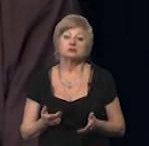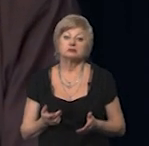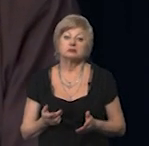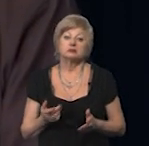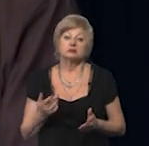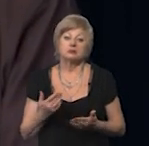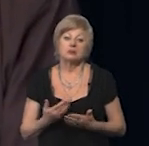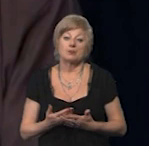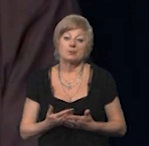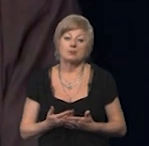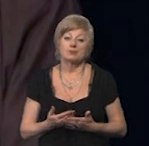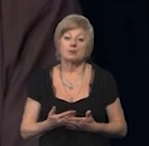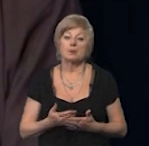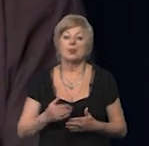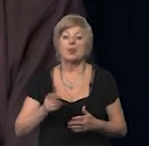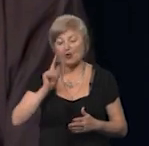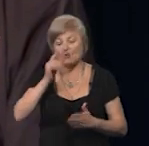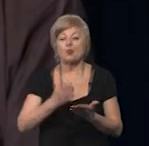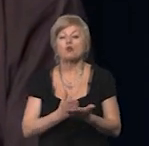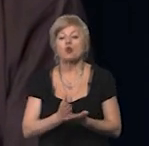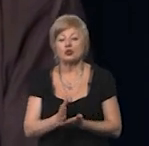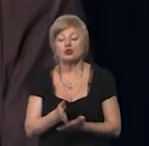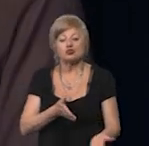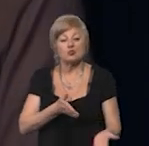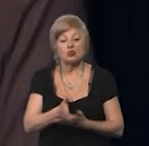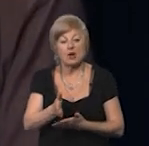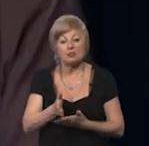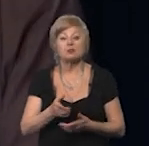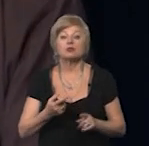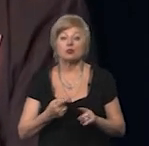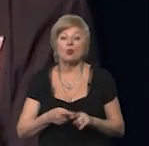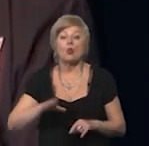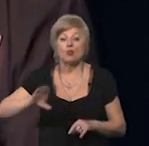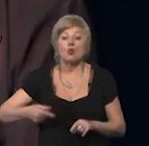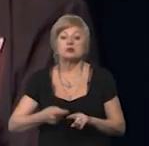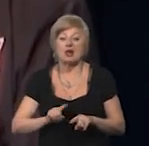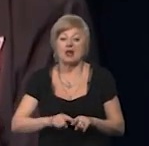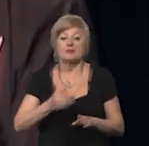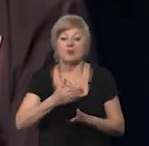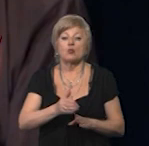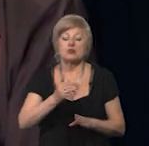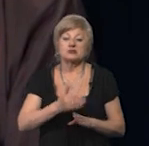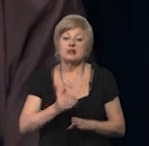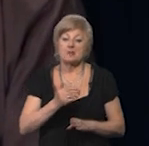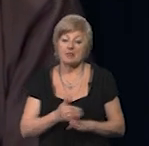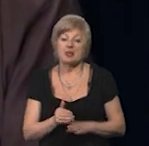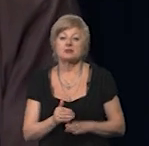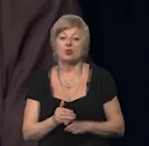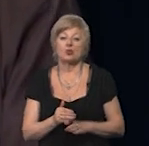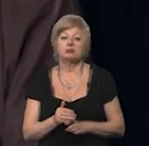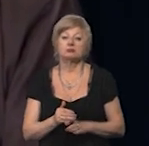отримати освіту іменно в політичному напрямку, і потім після цього поступово, знову ж таки, знаєте,